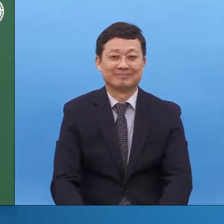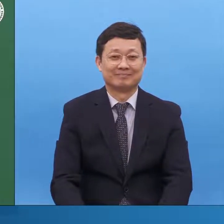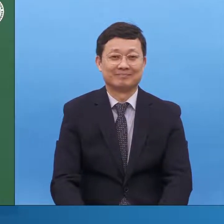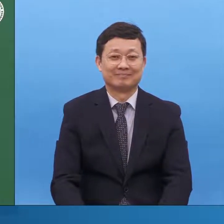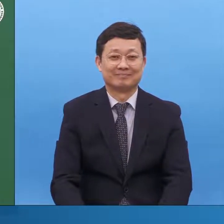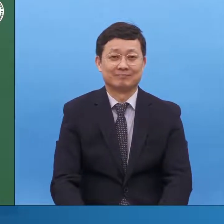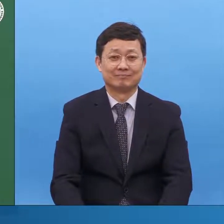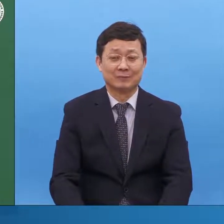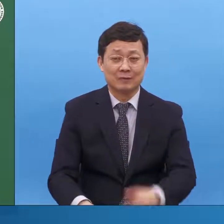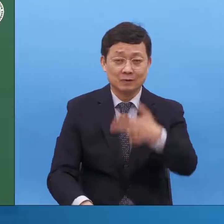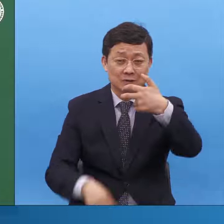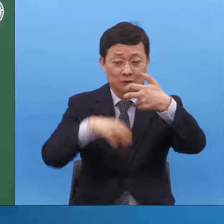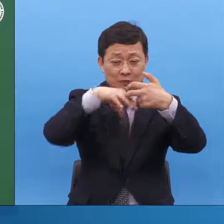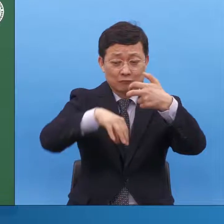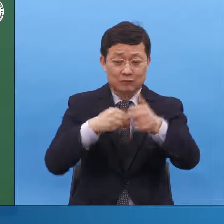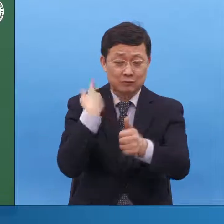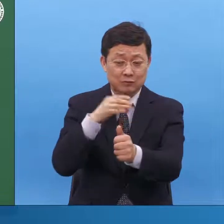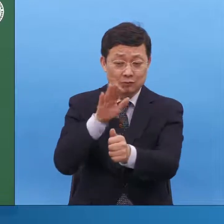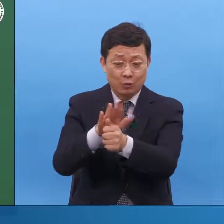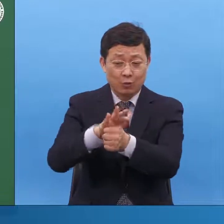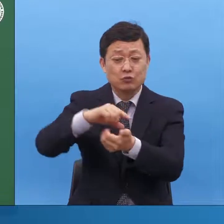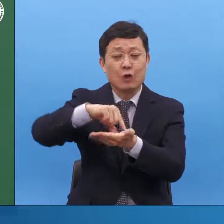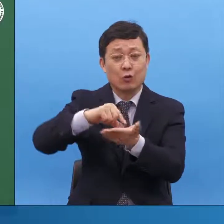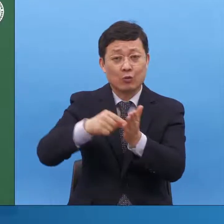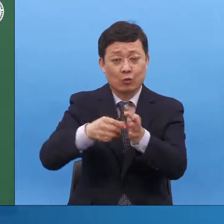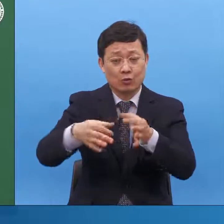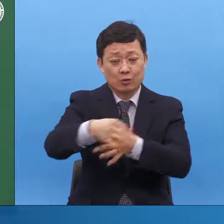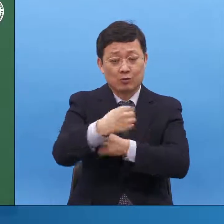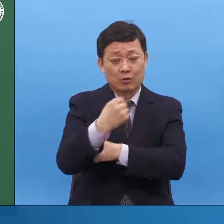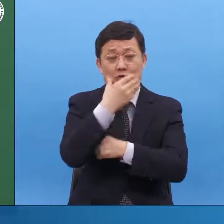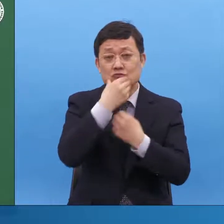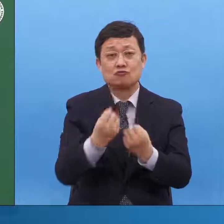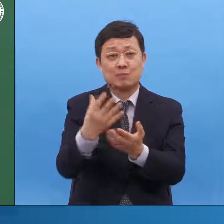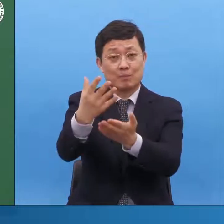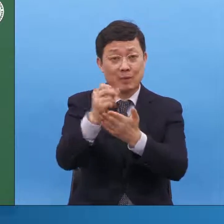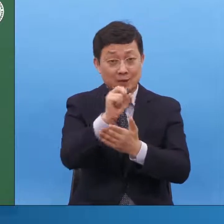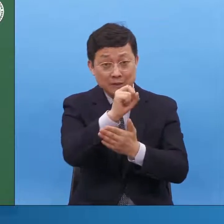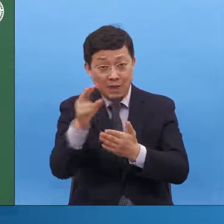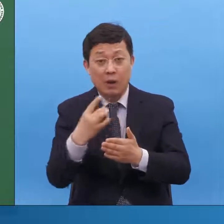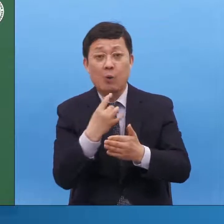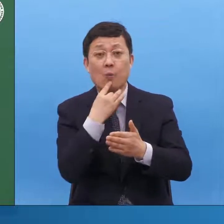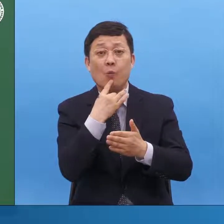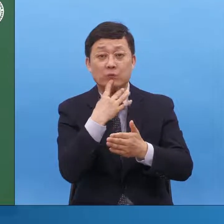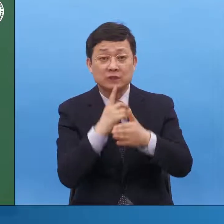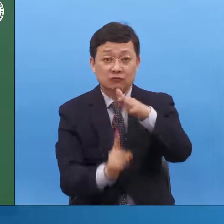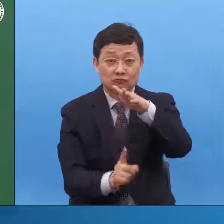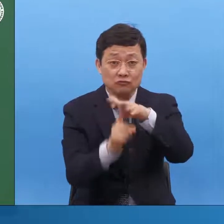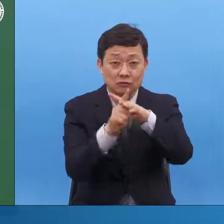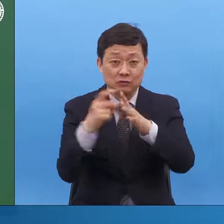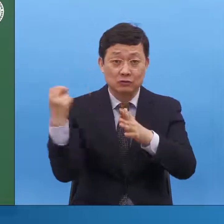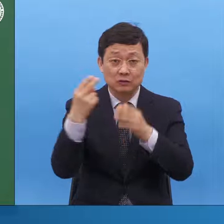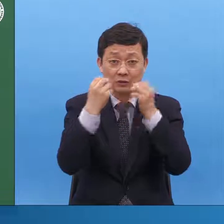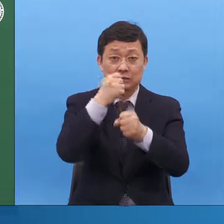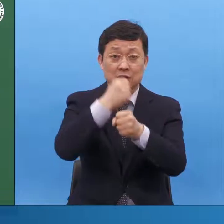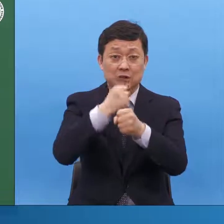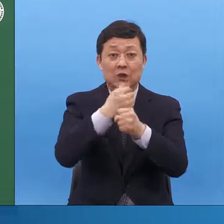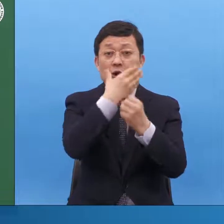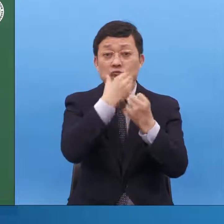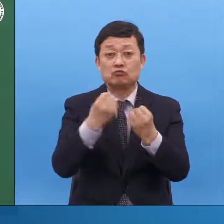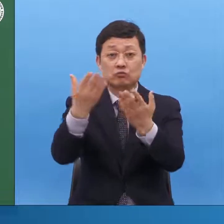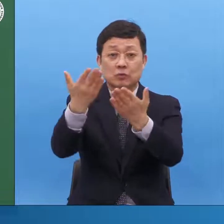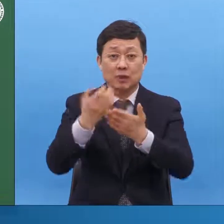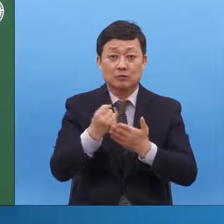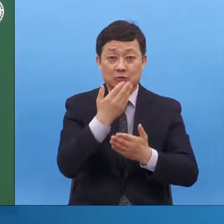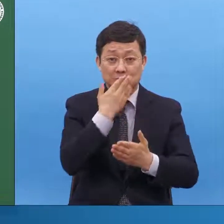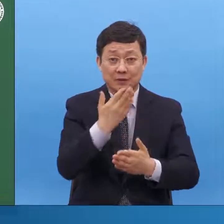그 정도 돼야 하나님이 오직 유일성 재창조 축복을 주는 겁니다. It has to be to this extent for God to grant you the answer of only uniqueness and